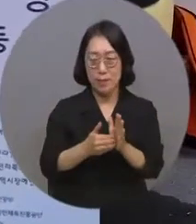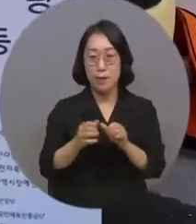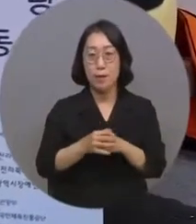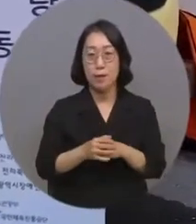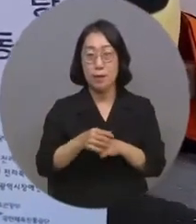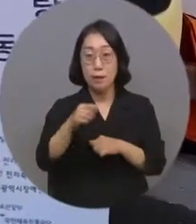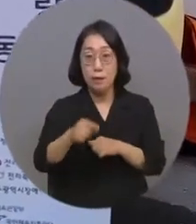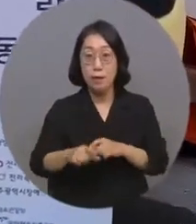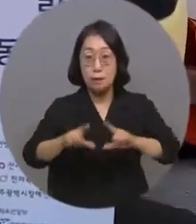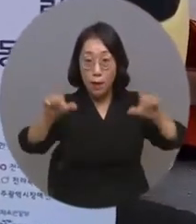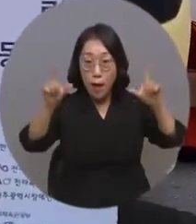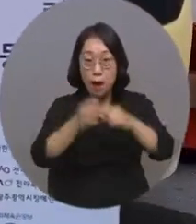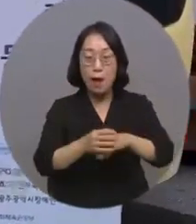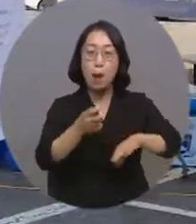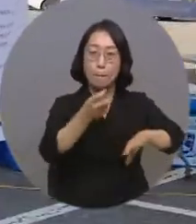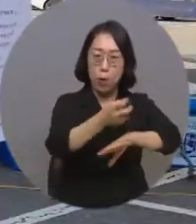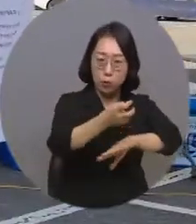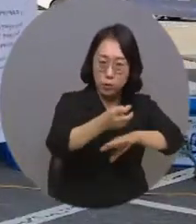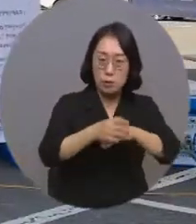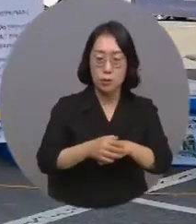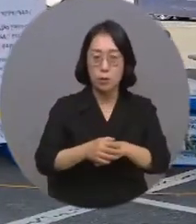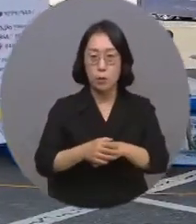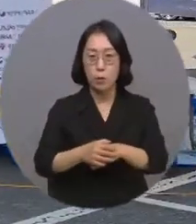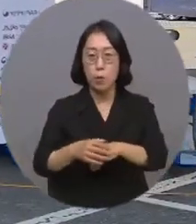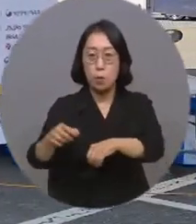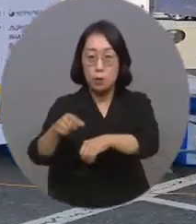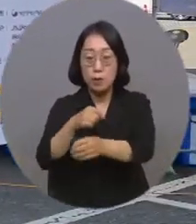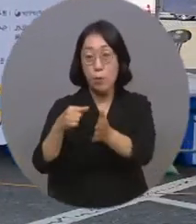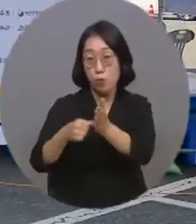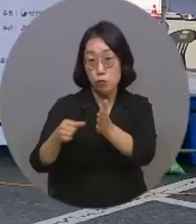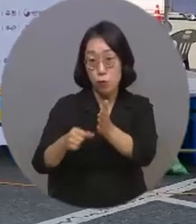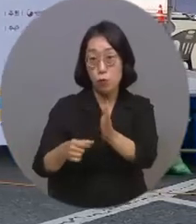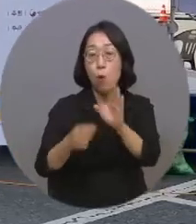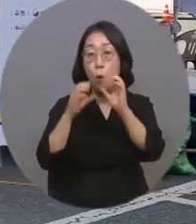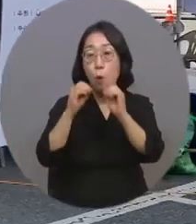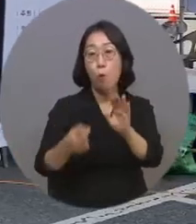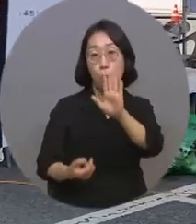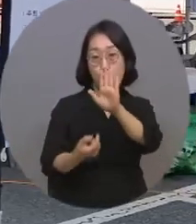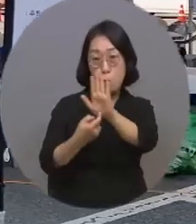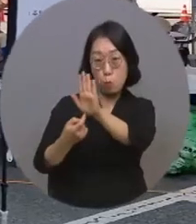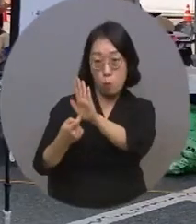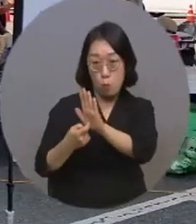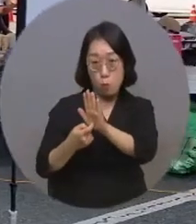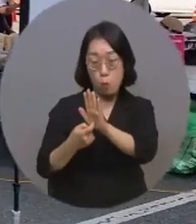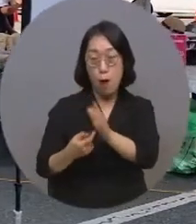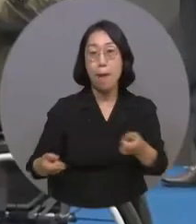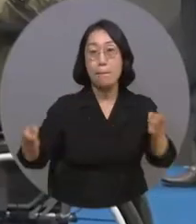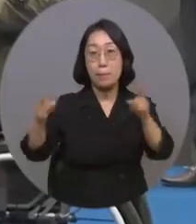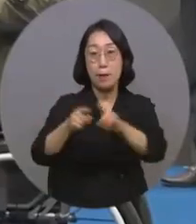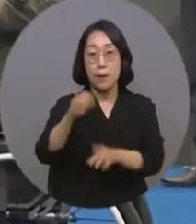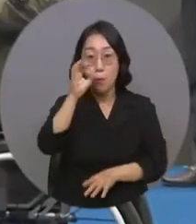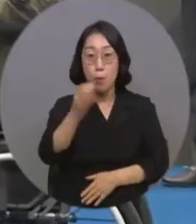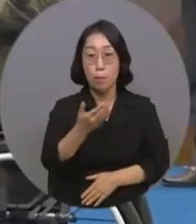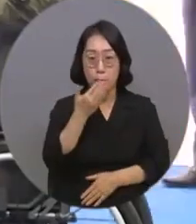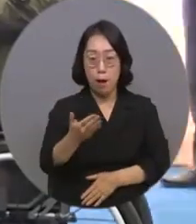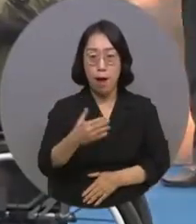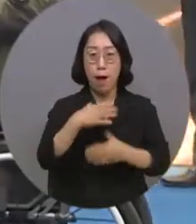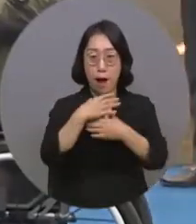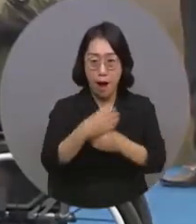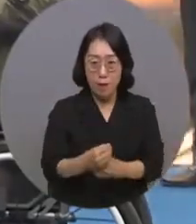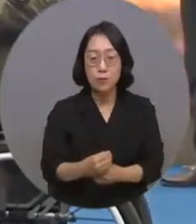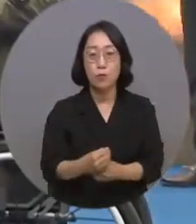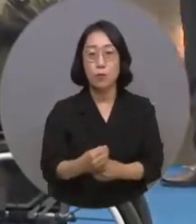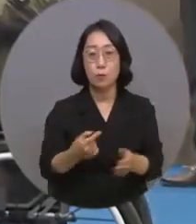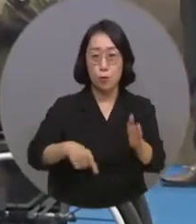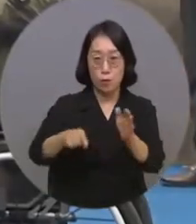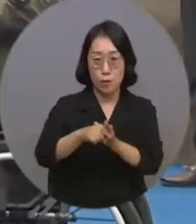행사 현장에는 스포츠버스와 시 군 특산품 홍보 부스 등 부대행사도 운영했고 안전한 대회 진행을